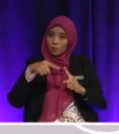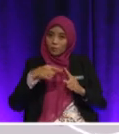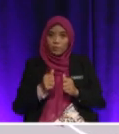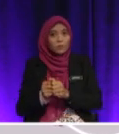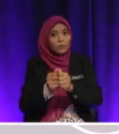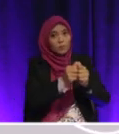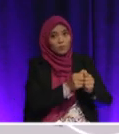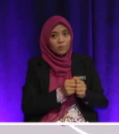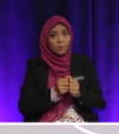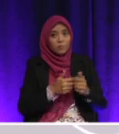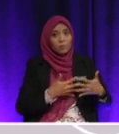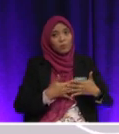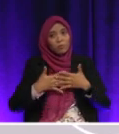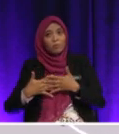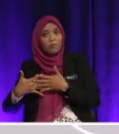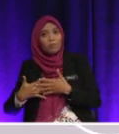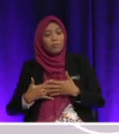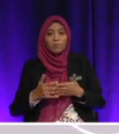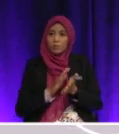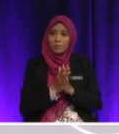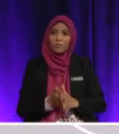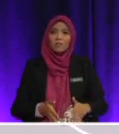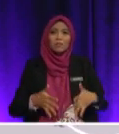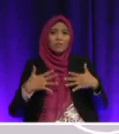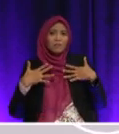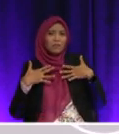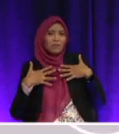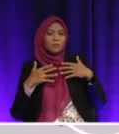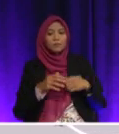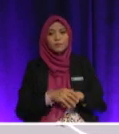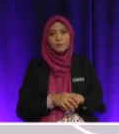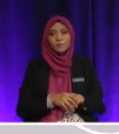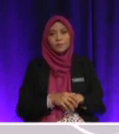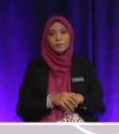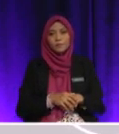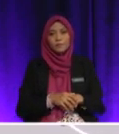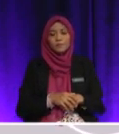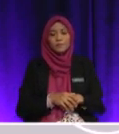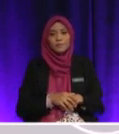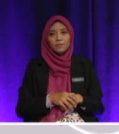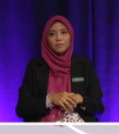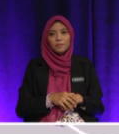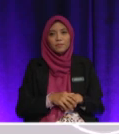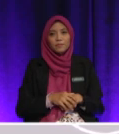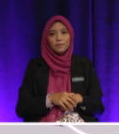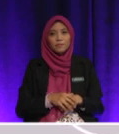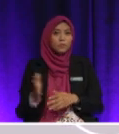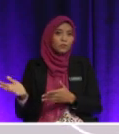akan menjadi takui karena kerjasama kaum akan menjadikan penjajah kecil di negara kita